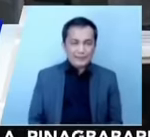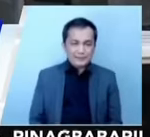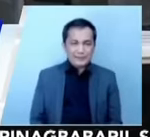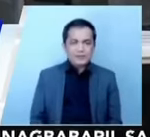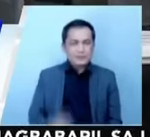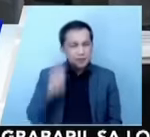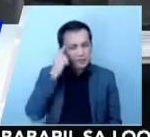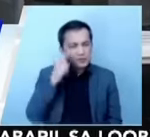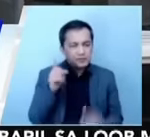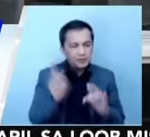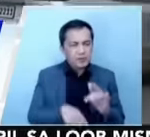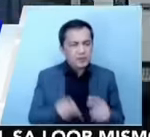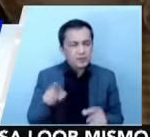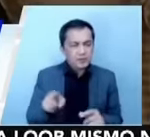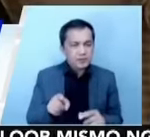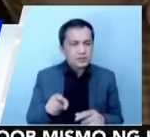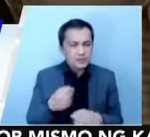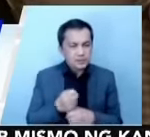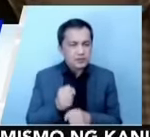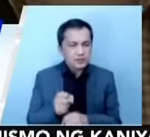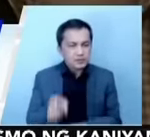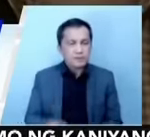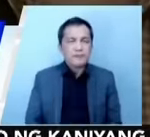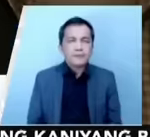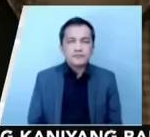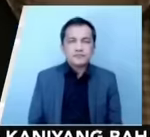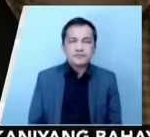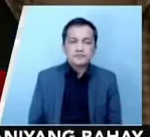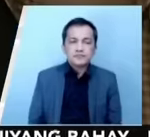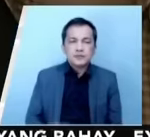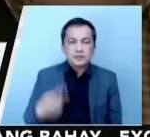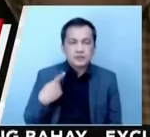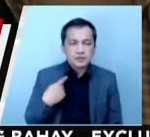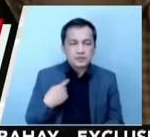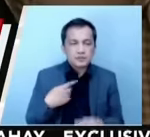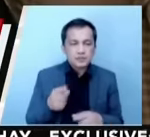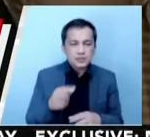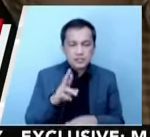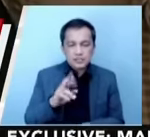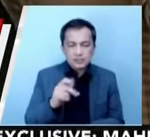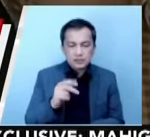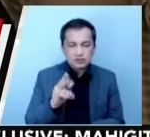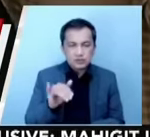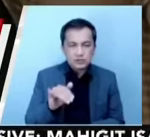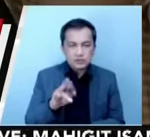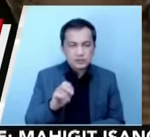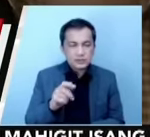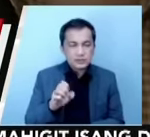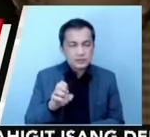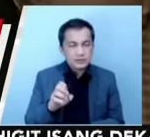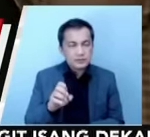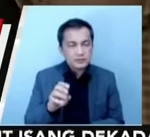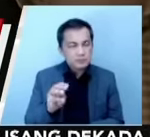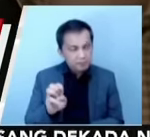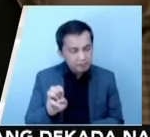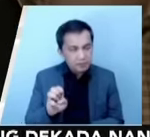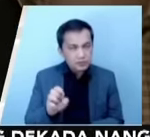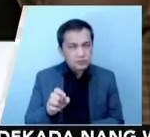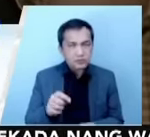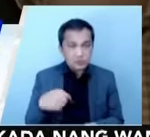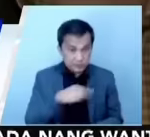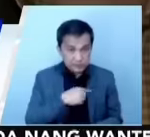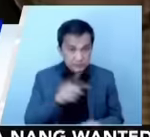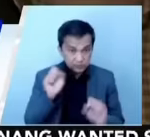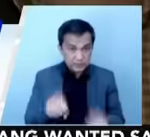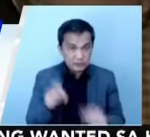parusa ang mga gagawa nito. Meron naman sanang regulatory regime for us to be able to penalize those who